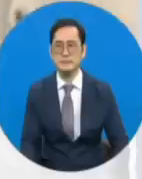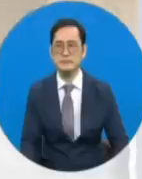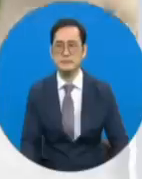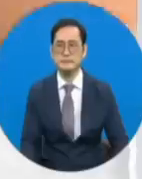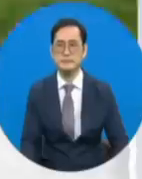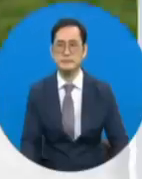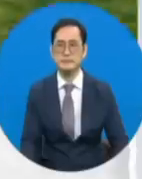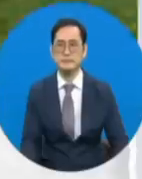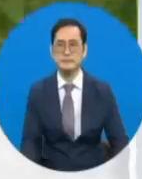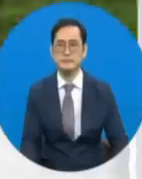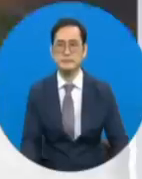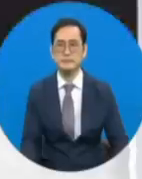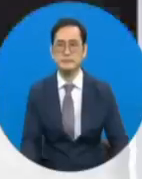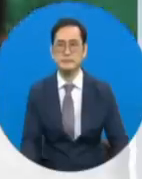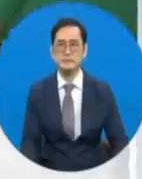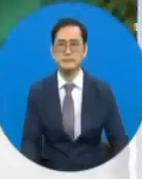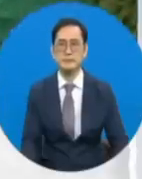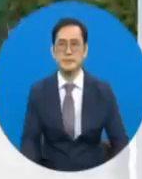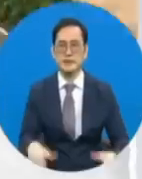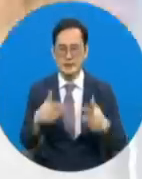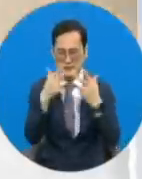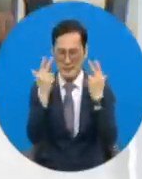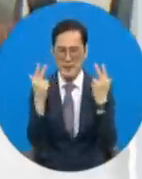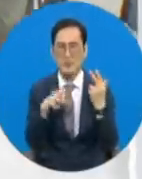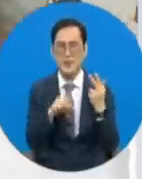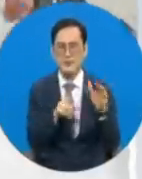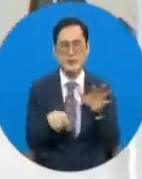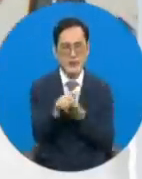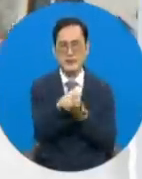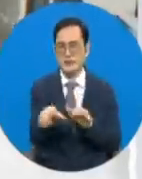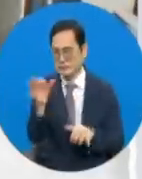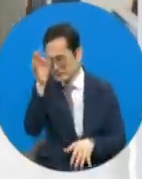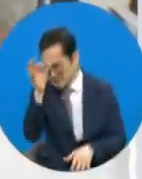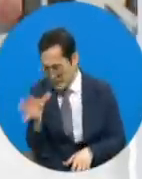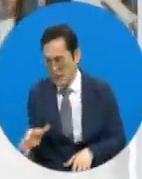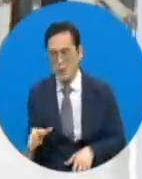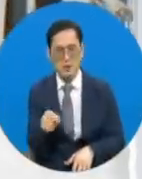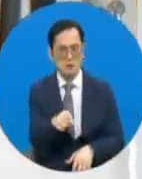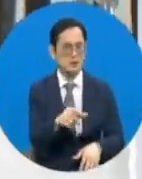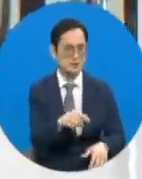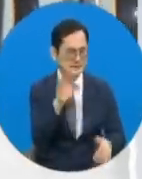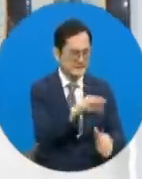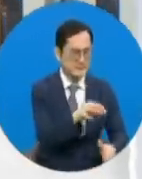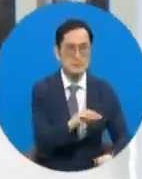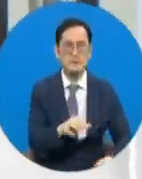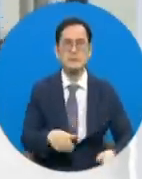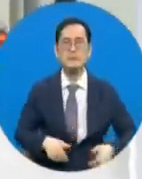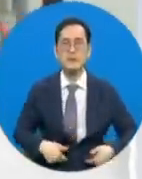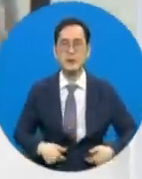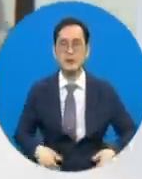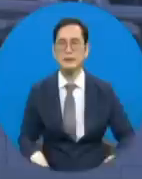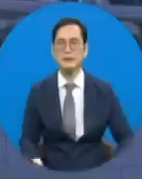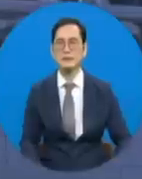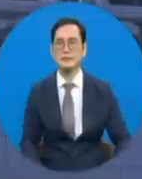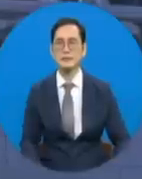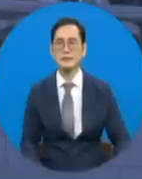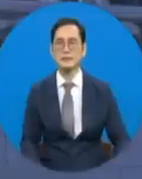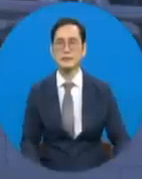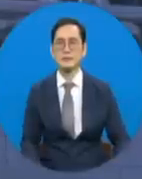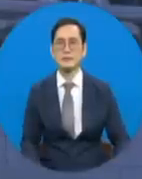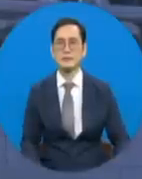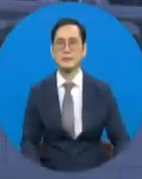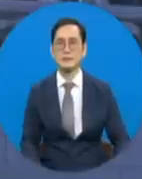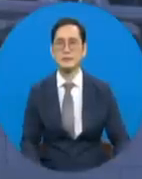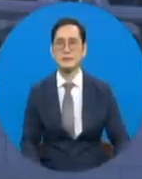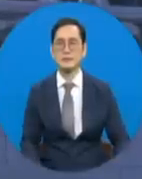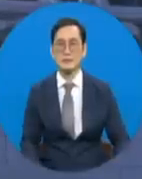결단이 좋지 결국 이재명 대표가 보다 더 적극적으로 나서야 된다고 다시 한번 말씀을 드리겠습니다. 한 대 치고 싶었다.